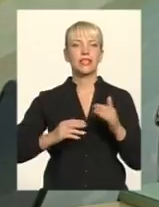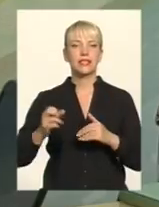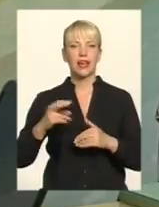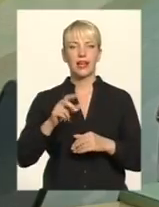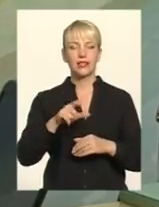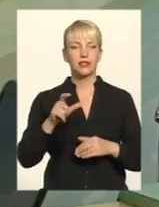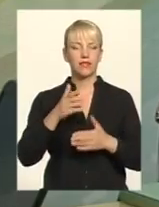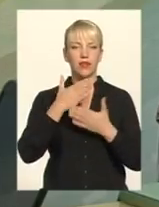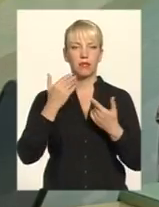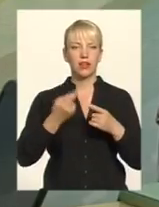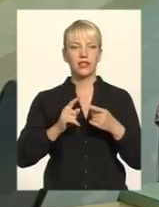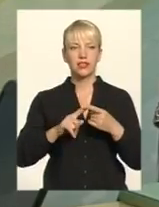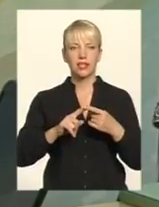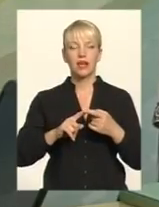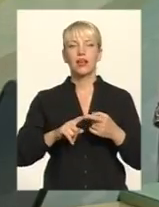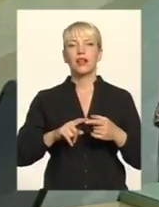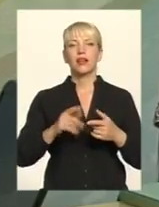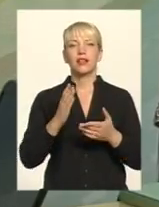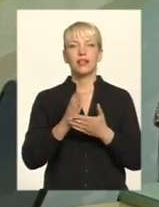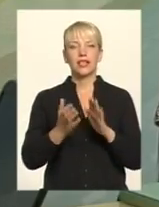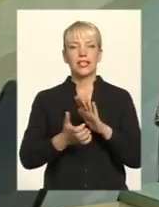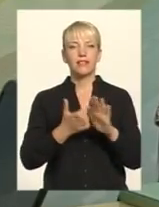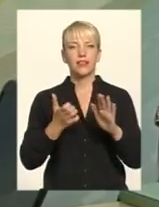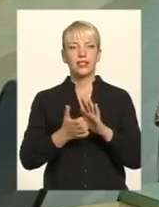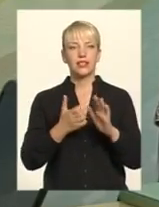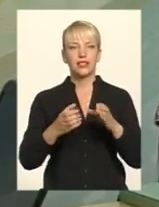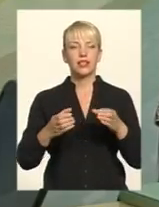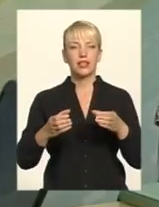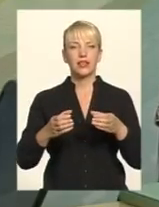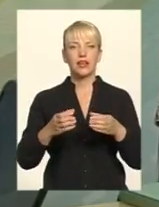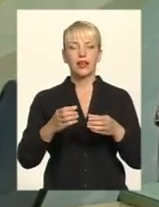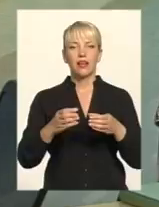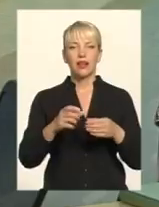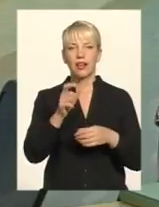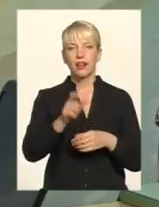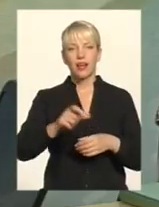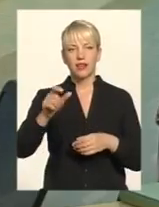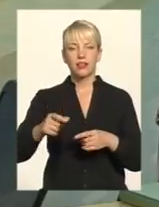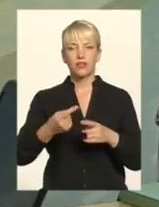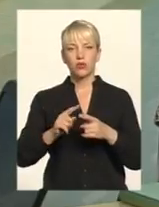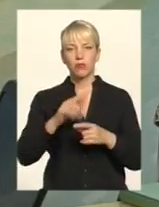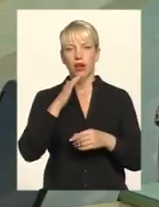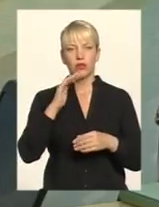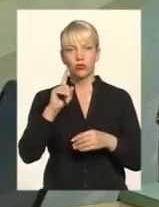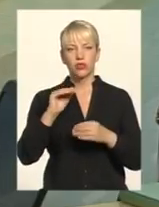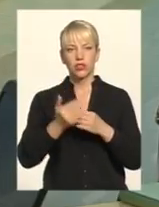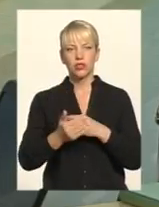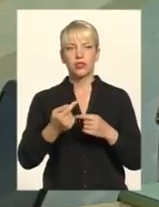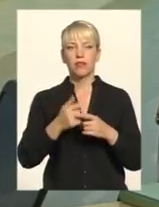думаю, загальноукраїнський біль, це є дефіцит кадрів, і я думаю, що отут всьому криється, що багато громад,